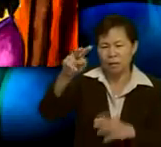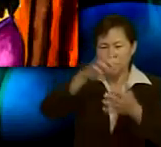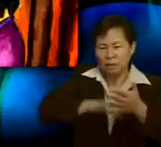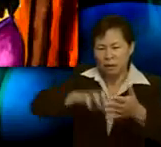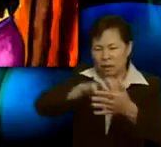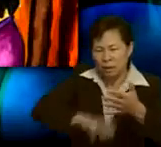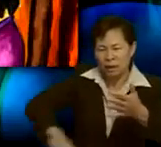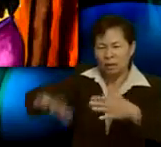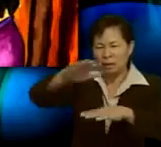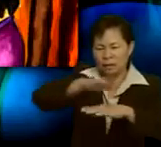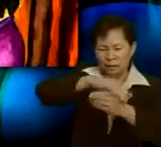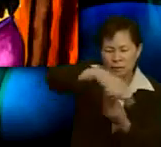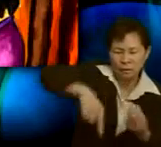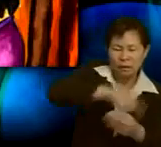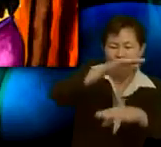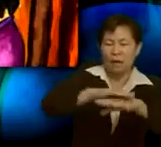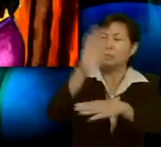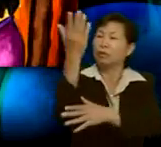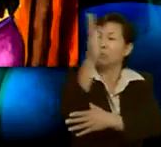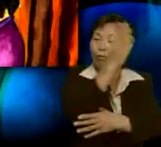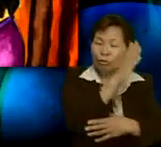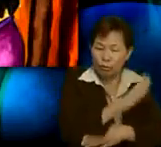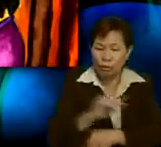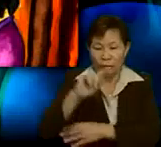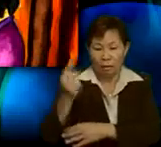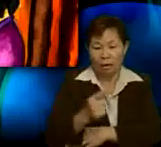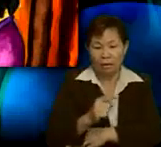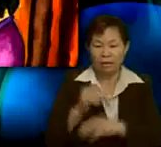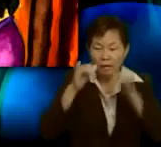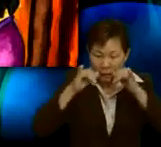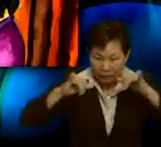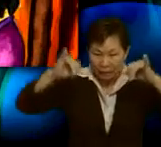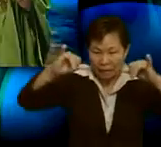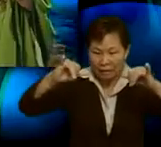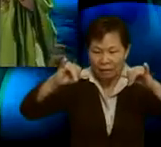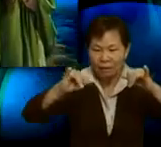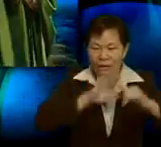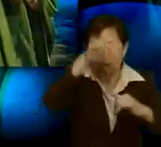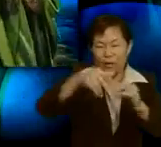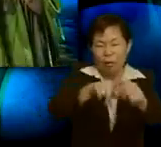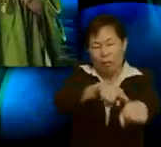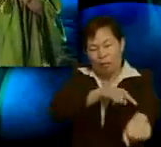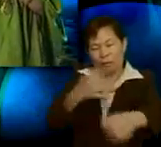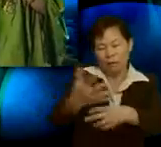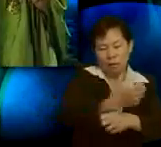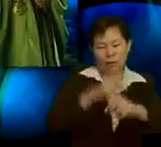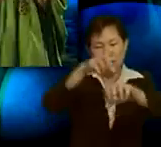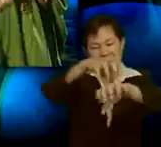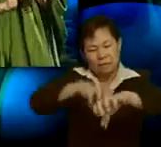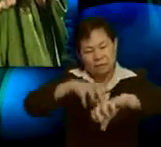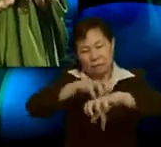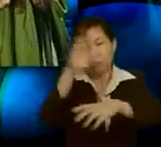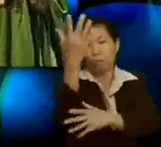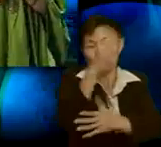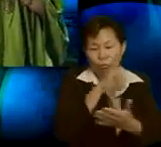sekeliling, di atas pokok-pokok. Dan hanya gading gajah jantan sahaja yang begitu panjang yang dapat mencala